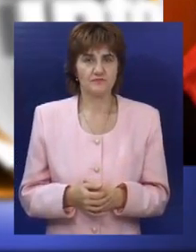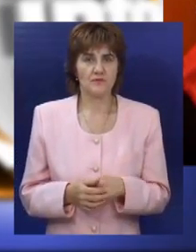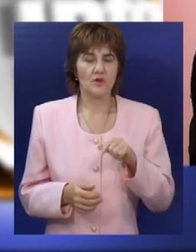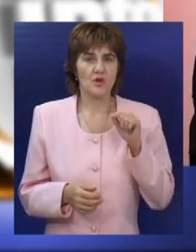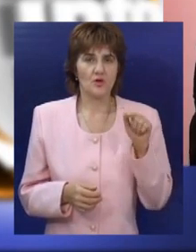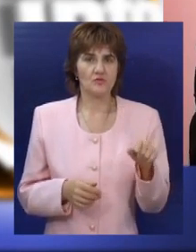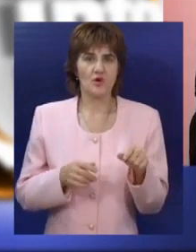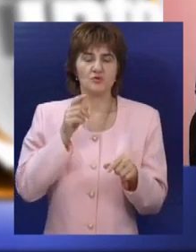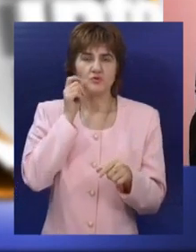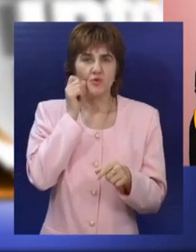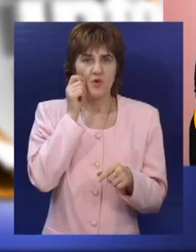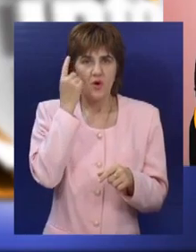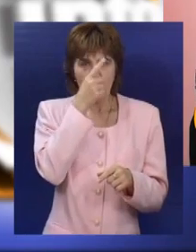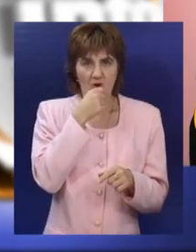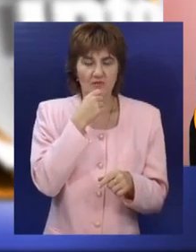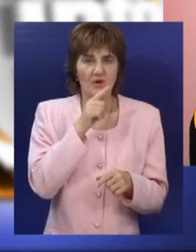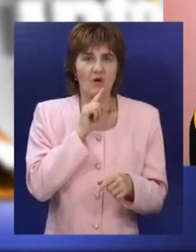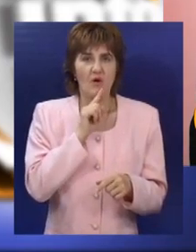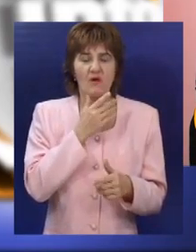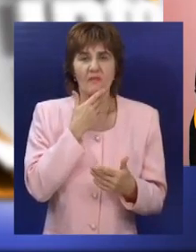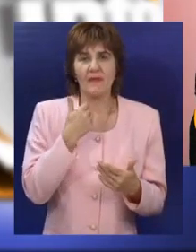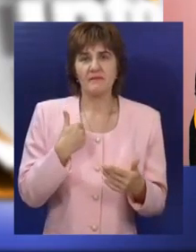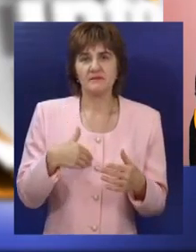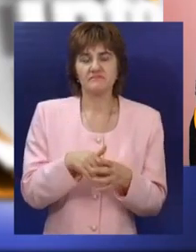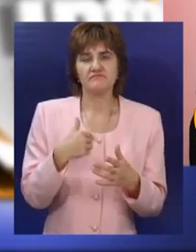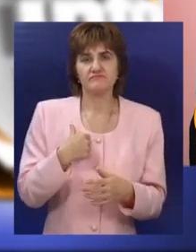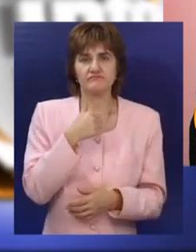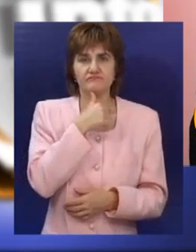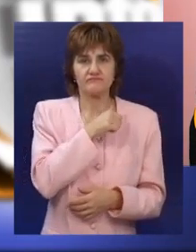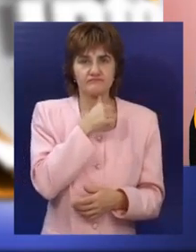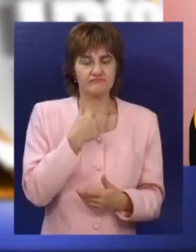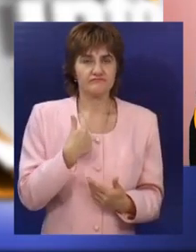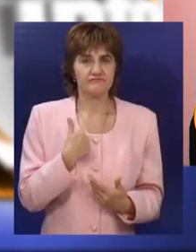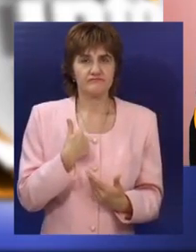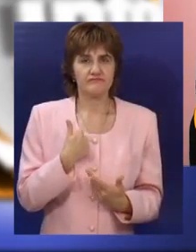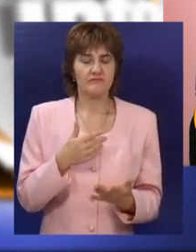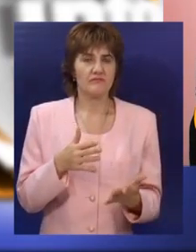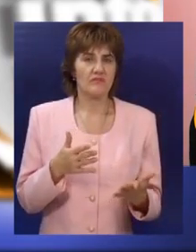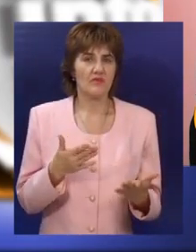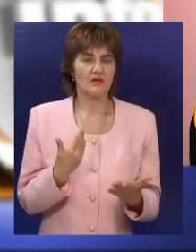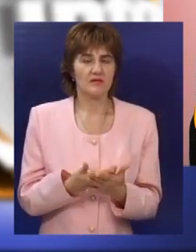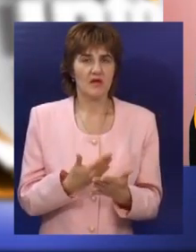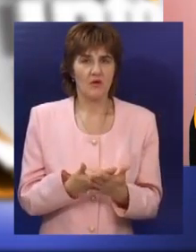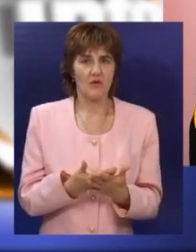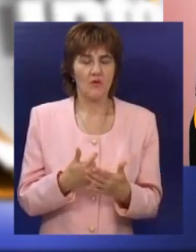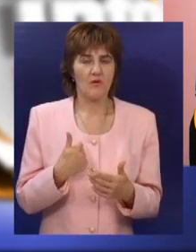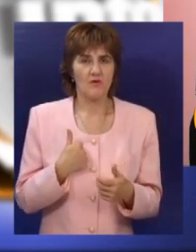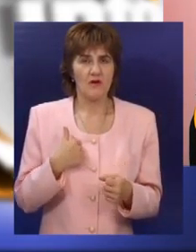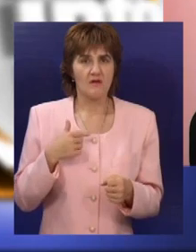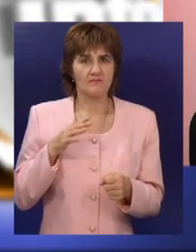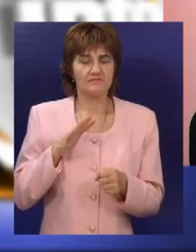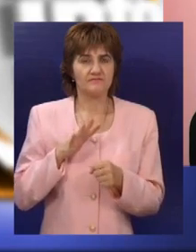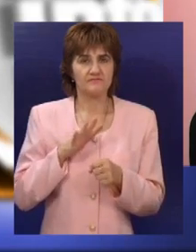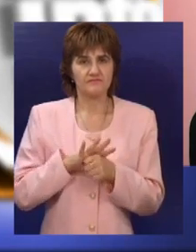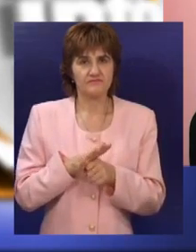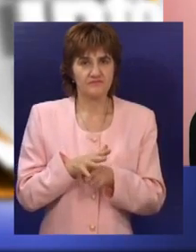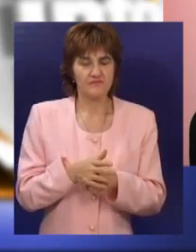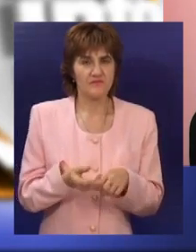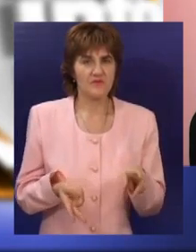su zapravo osobe, kao što sam već rekla, koje nemaju zaposlenja. Znači, one su ekonomski zavisne i na neki način